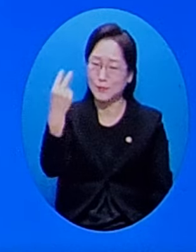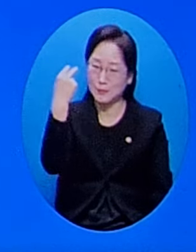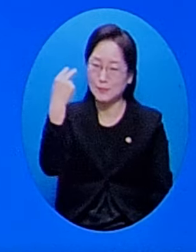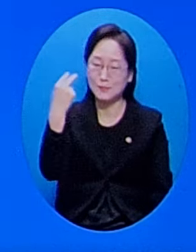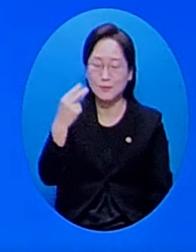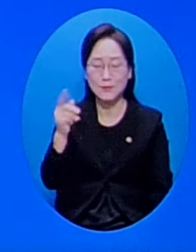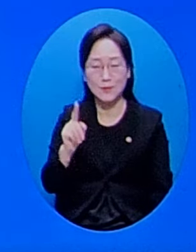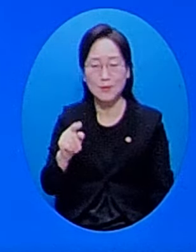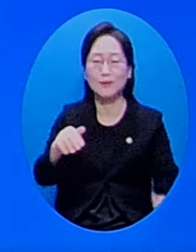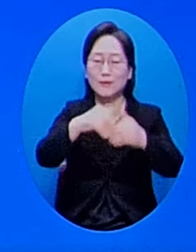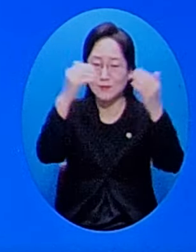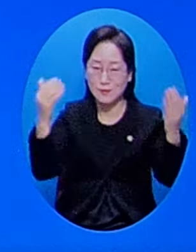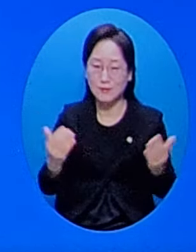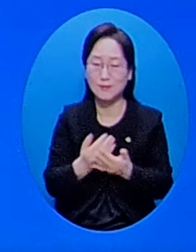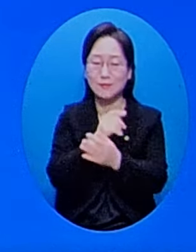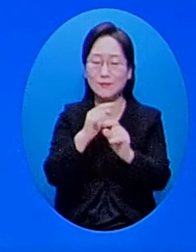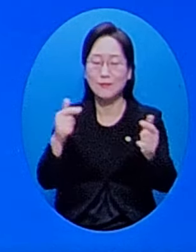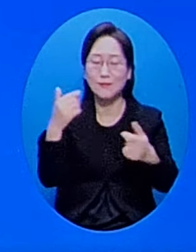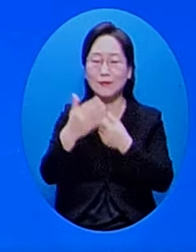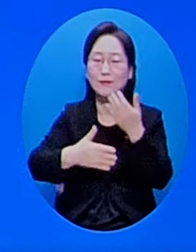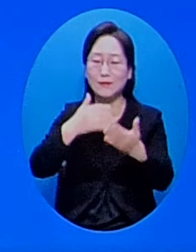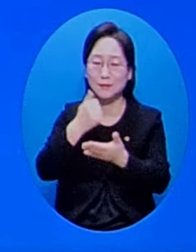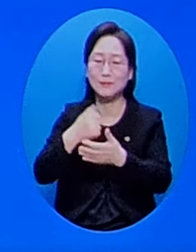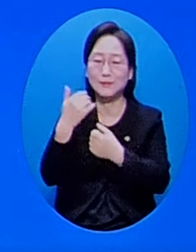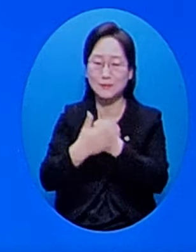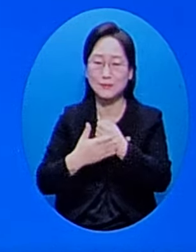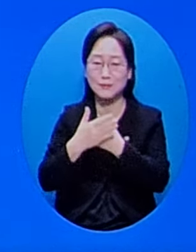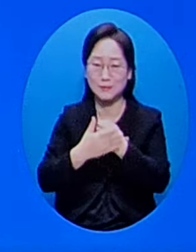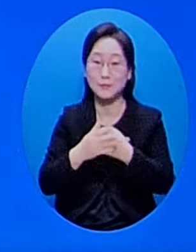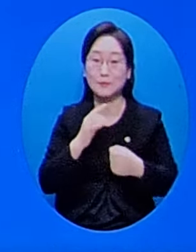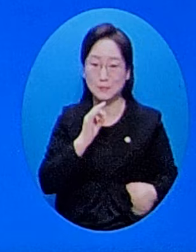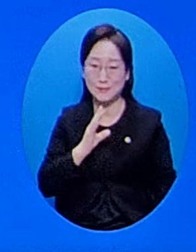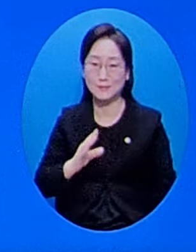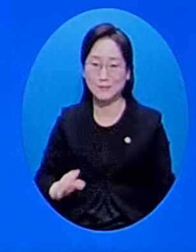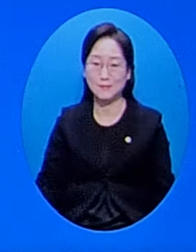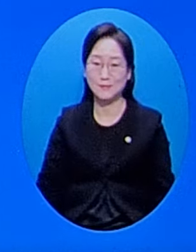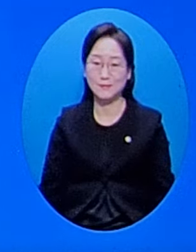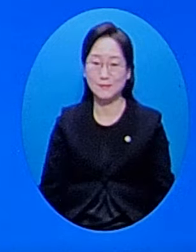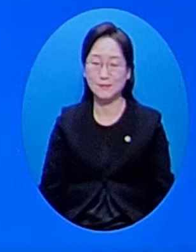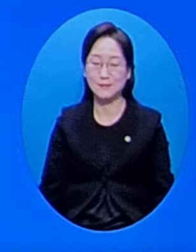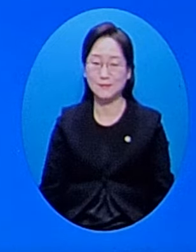모든 것이 하나님의 은혜였습니다.